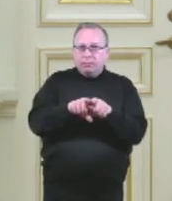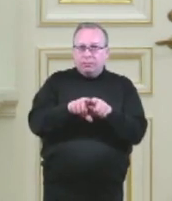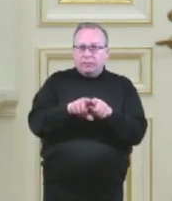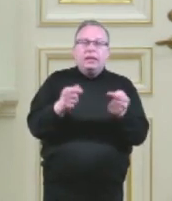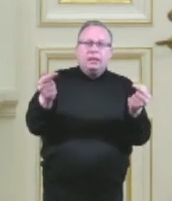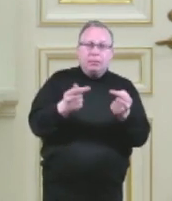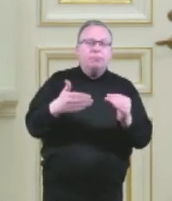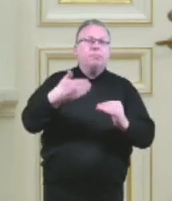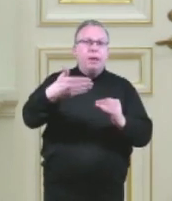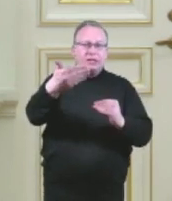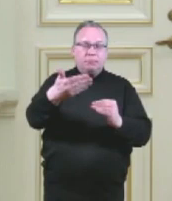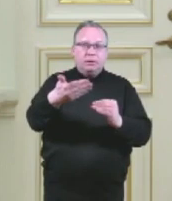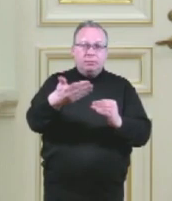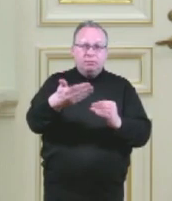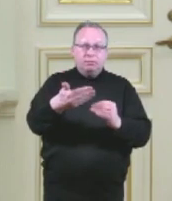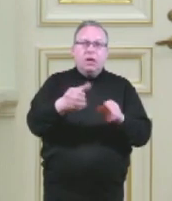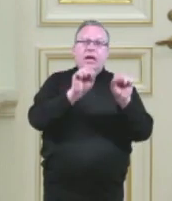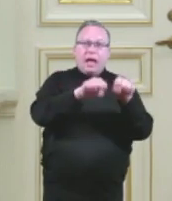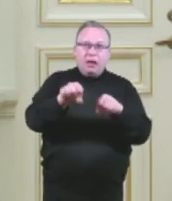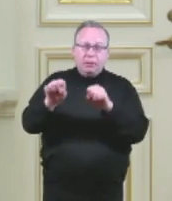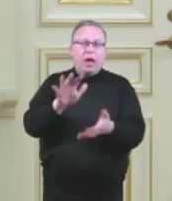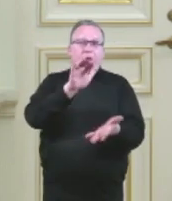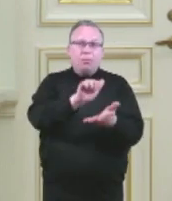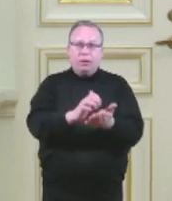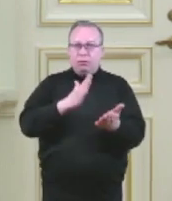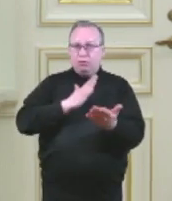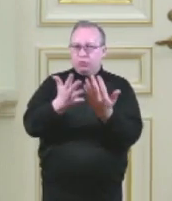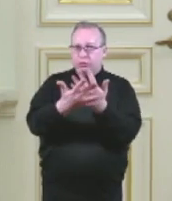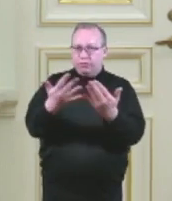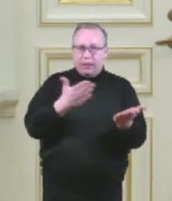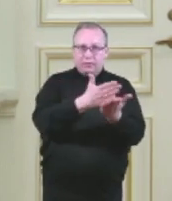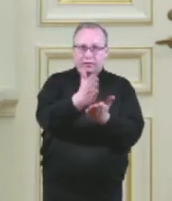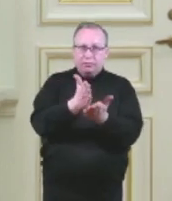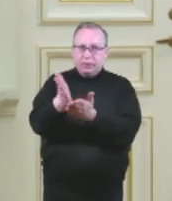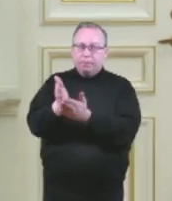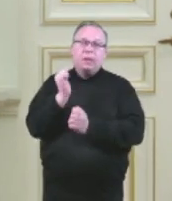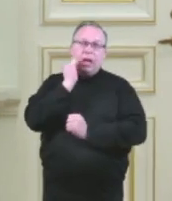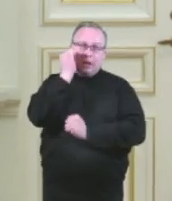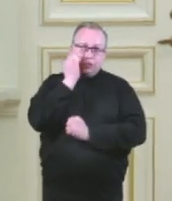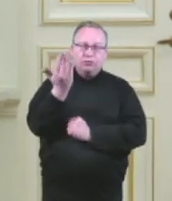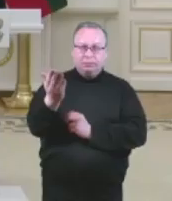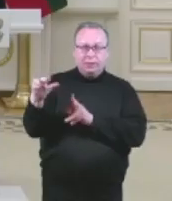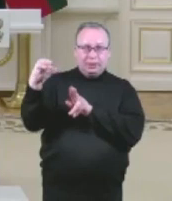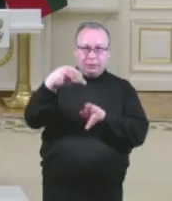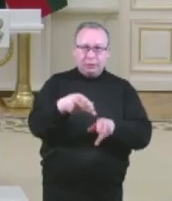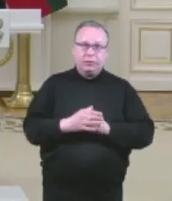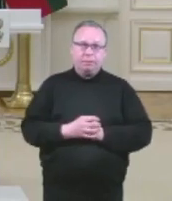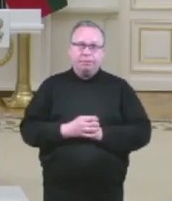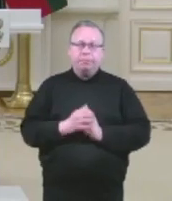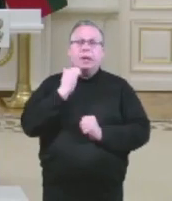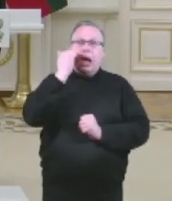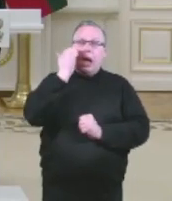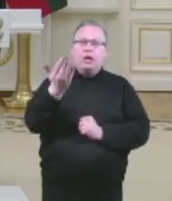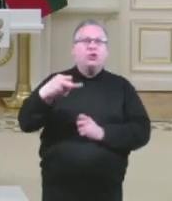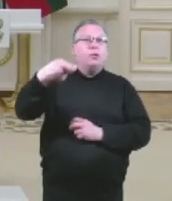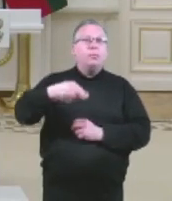priimtinesnės ir perspektyvesnės formas, apimdamas įvairias mūsų gyvenimo sritis. Ačiū Jums už vizitą. Ačiū